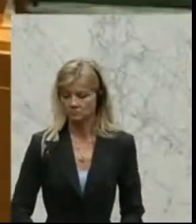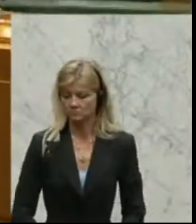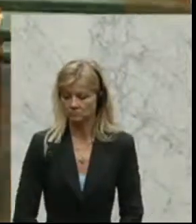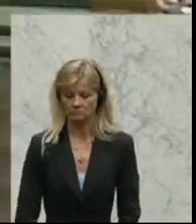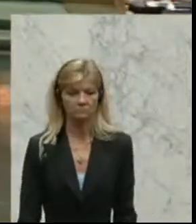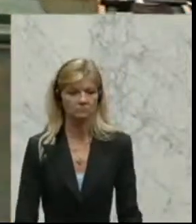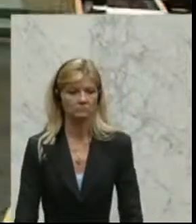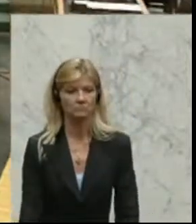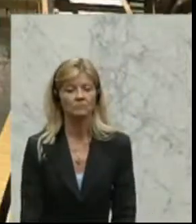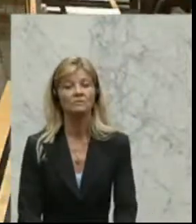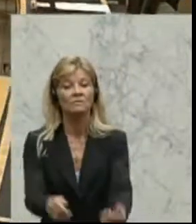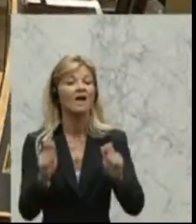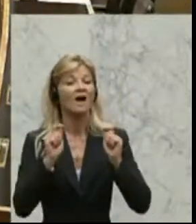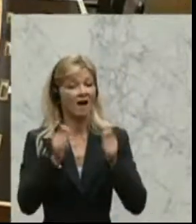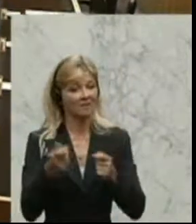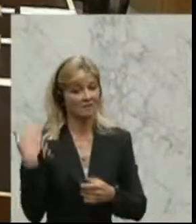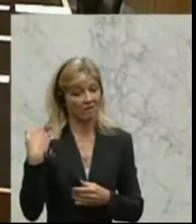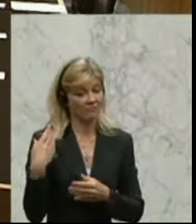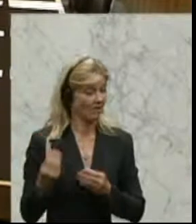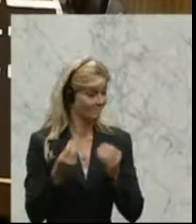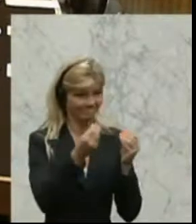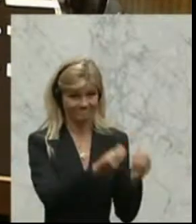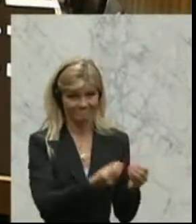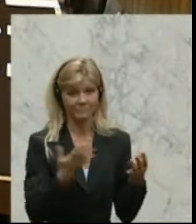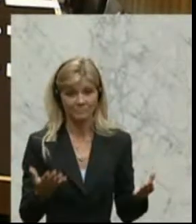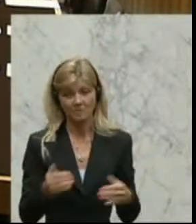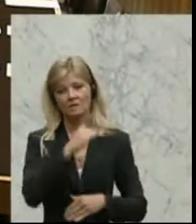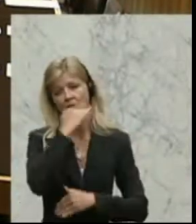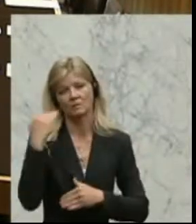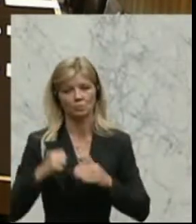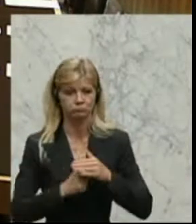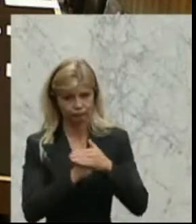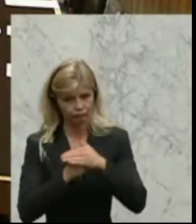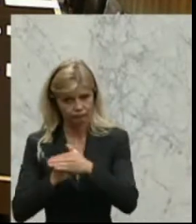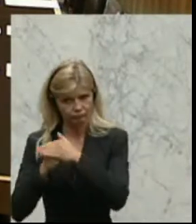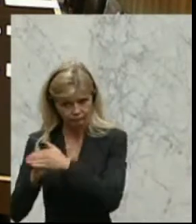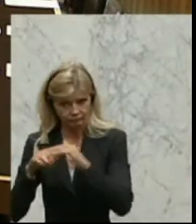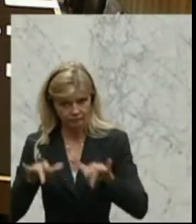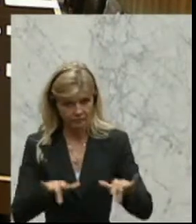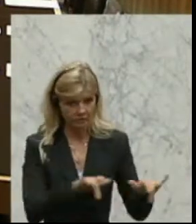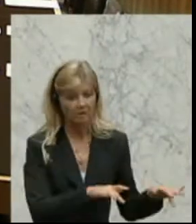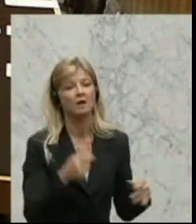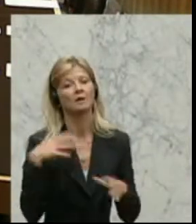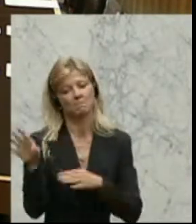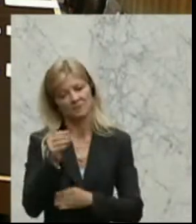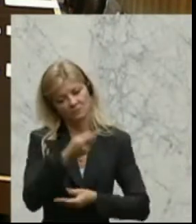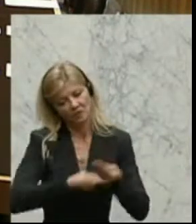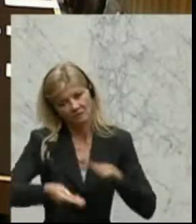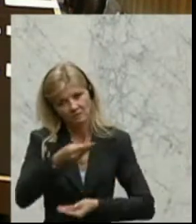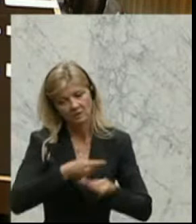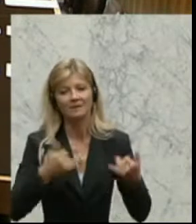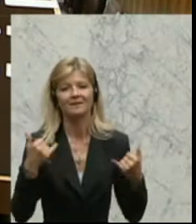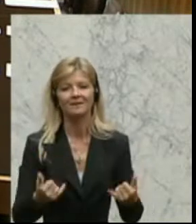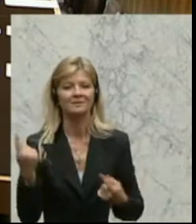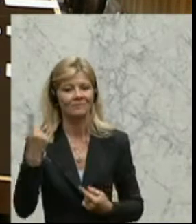Fuchs. Österreich habe ein massives Ausgabenproblem. Eva Klawischnik, die Klubobfrau der Grünen, ist die nächste Rednerin.